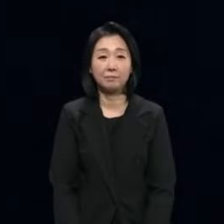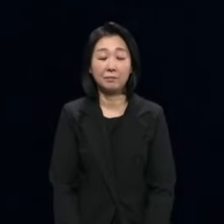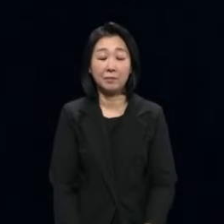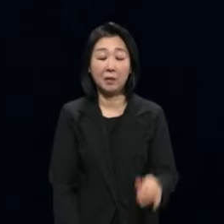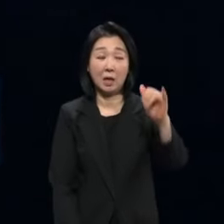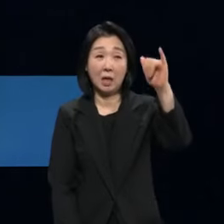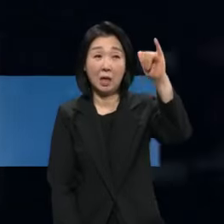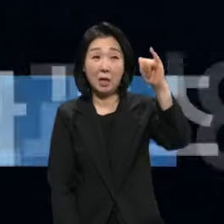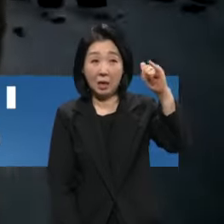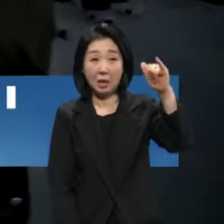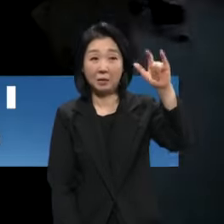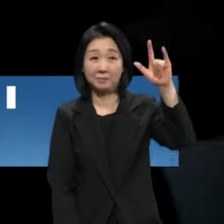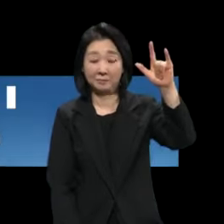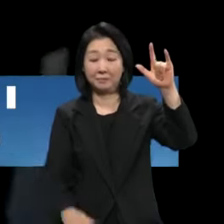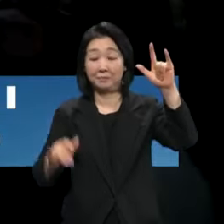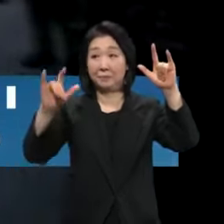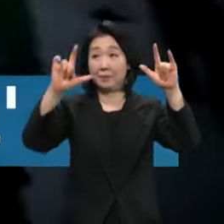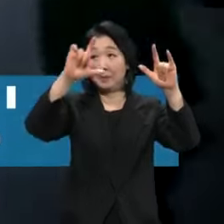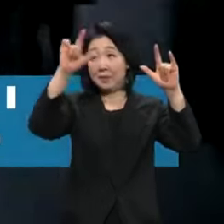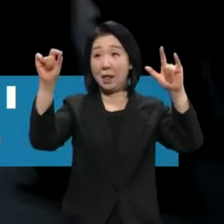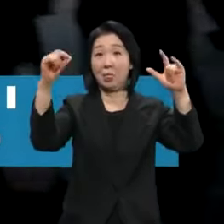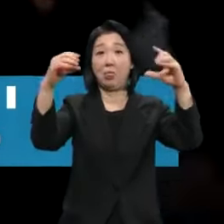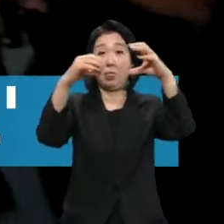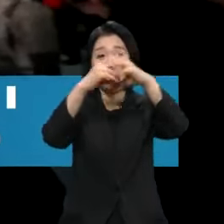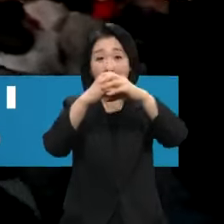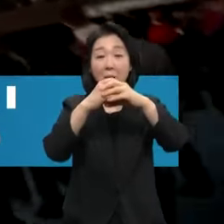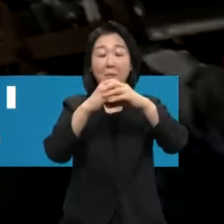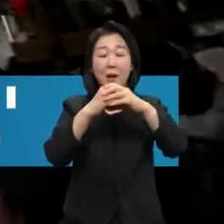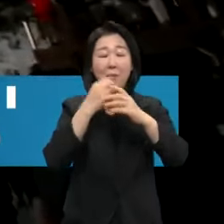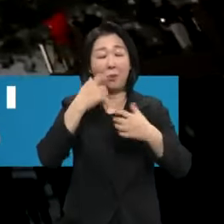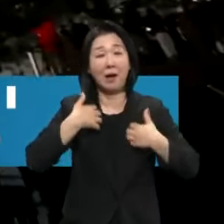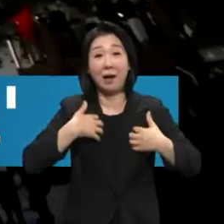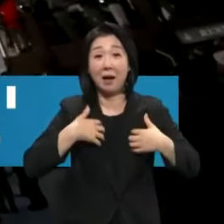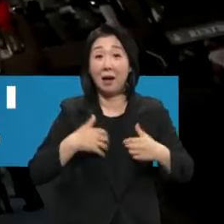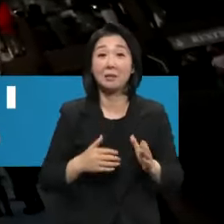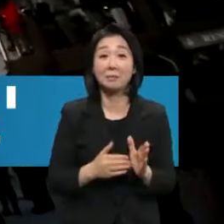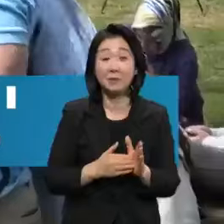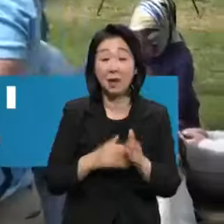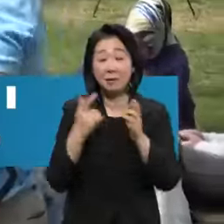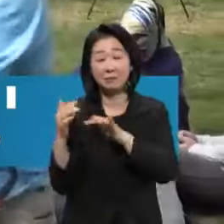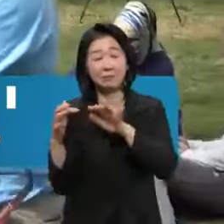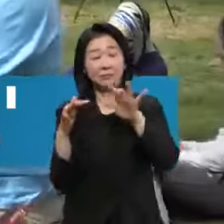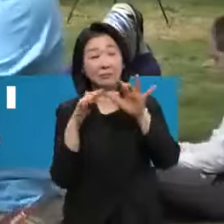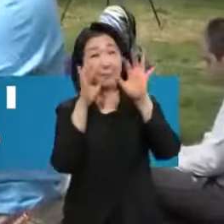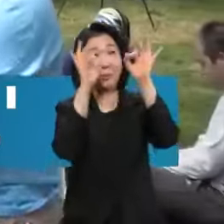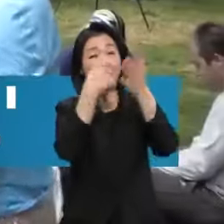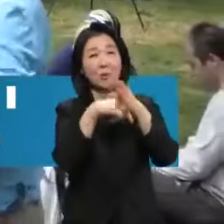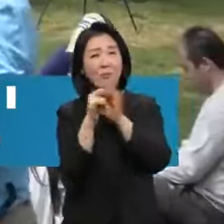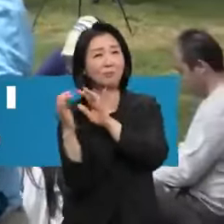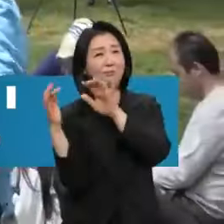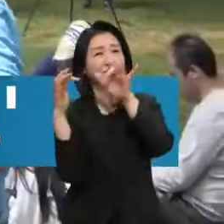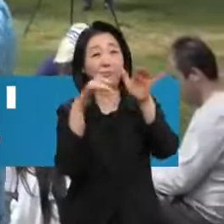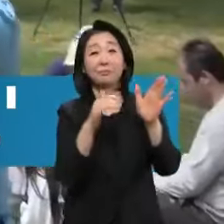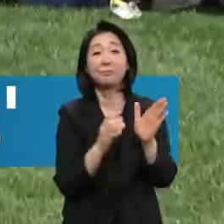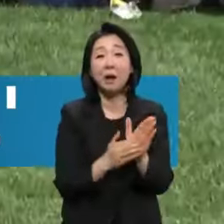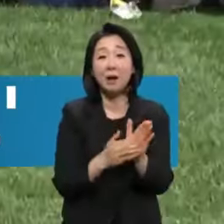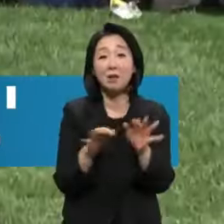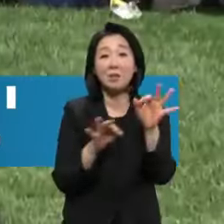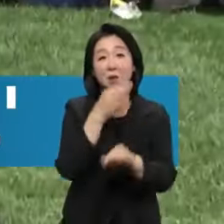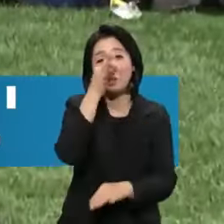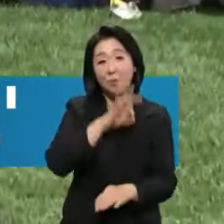해가 달을 품는 대기일식에 북미 대륙이 들썩거렸습니다. 수백만 명이 일식을 보기 위해 몰려들었는데 경제